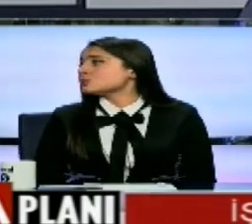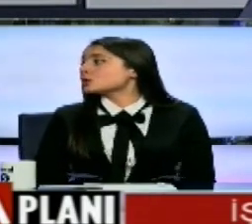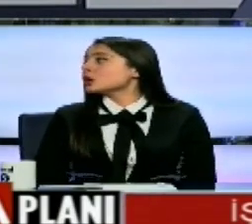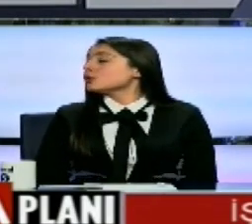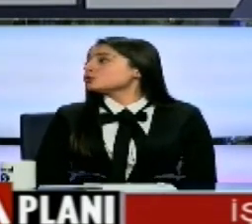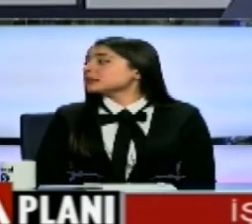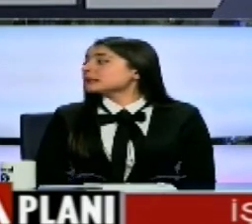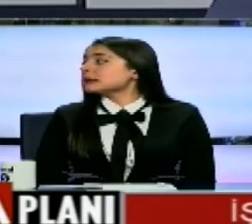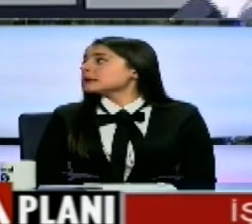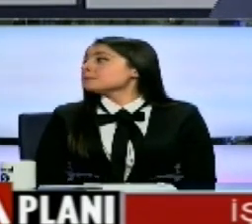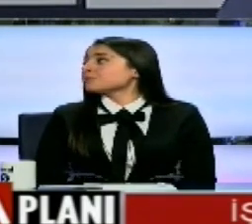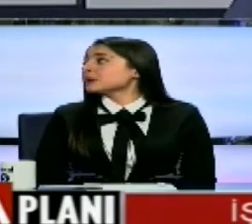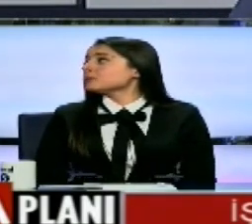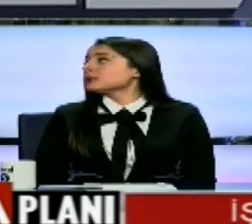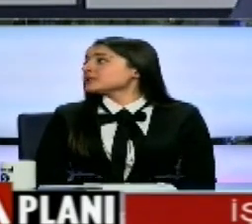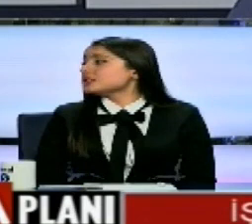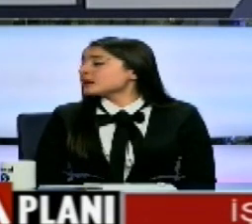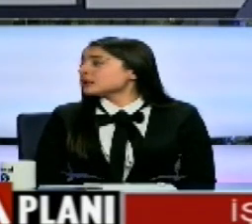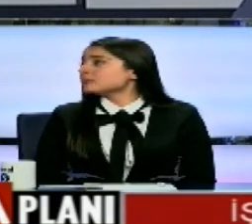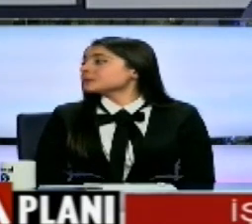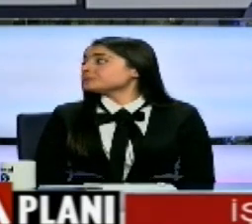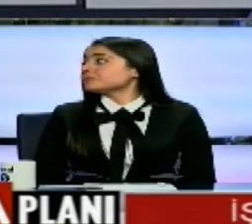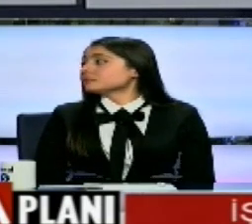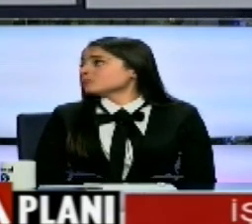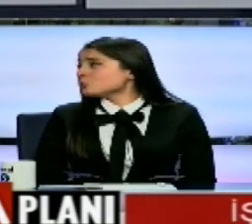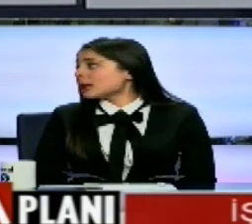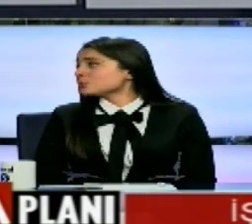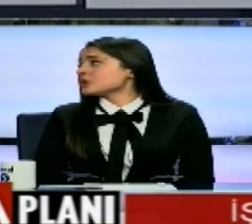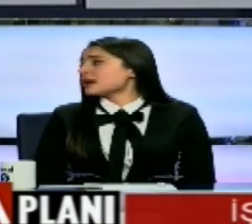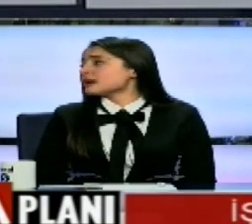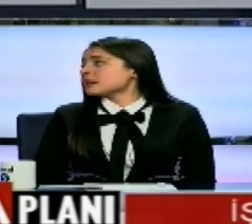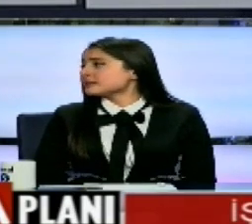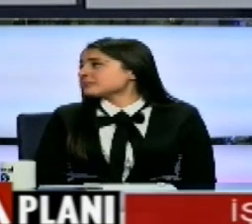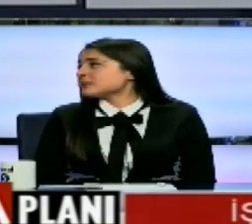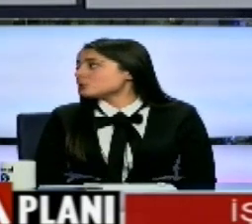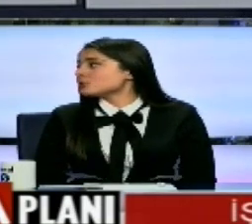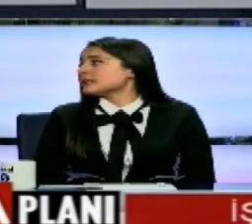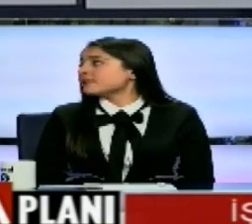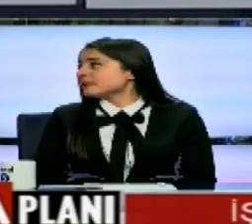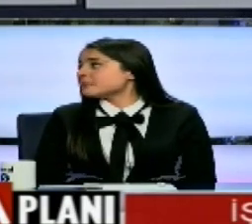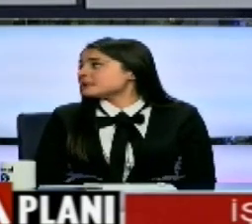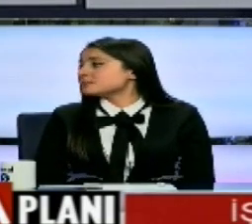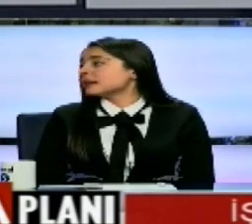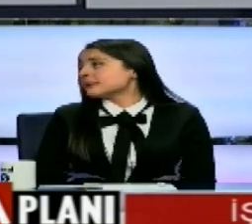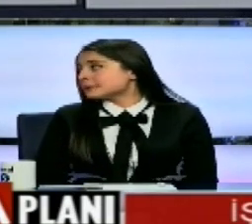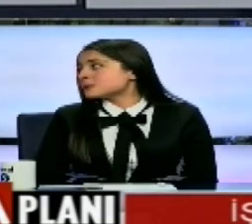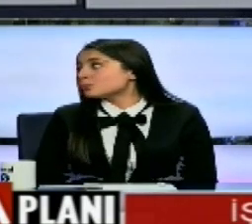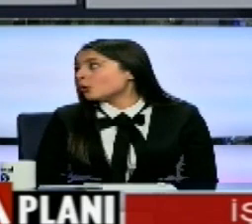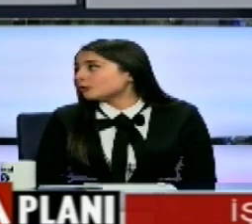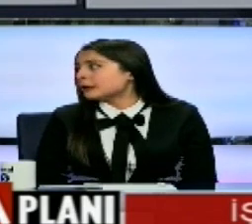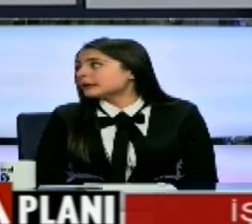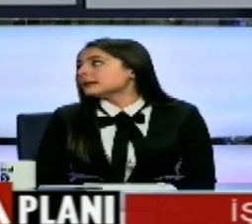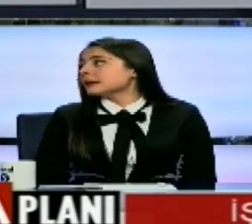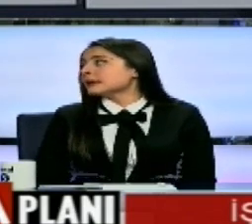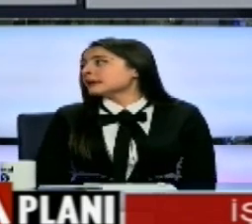istiyoruz. Türkiye'de buna ciddi anlamda güzel projeler kazandırmak istiyoruz. Hedeflerimiz, planlarımız bu